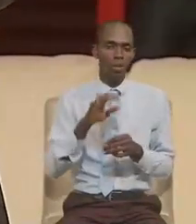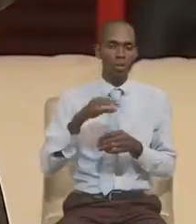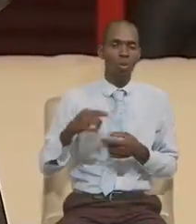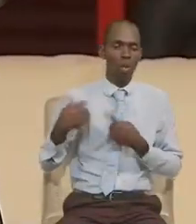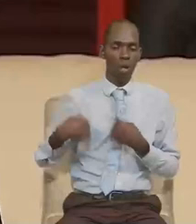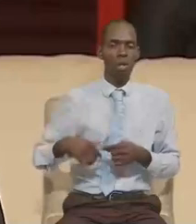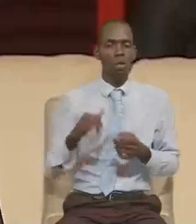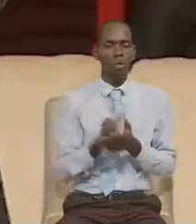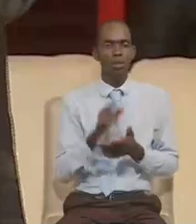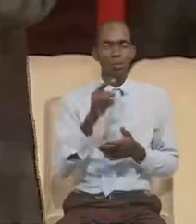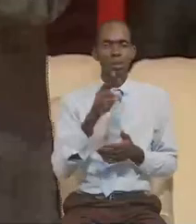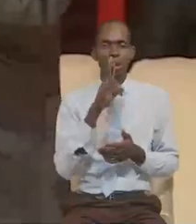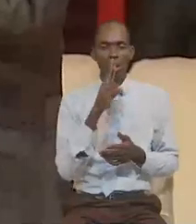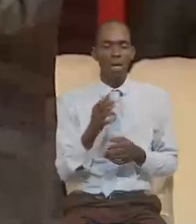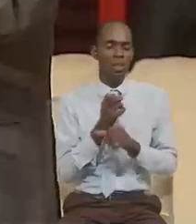nouveau,